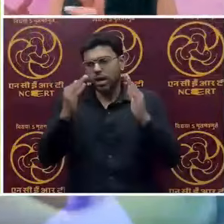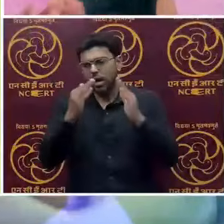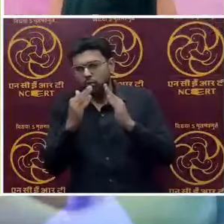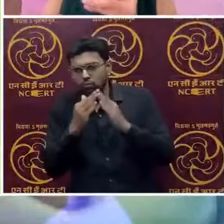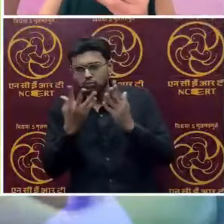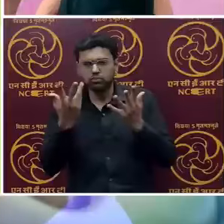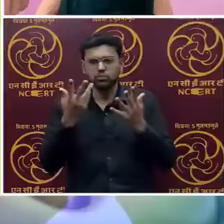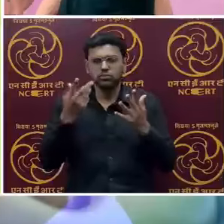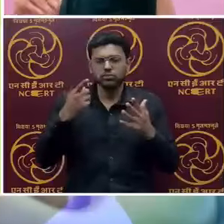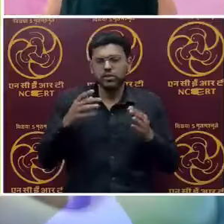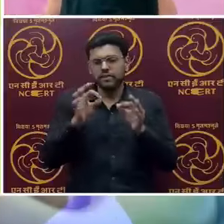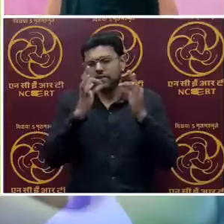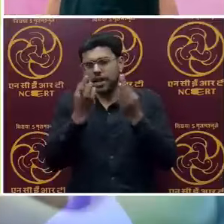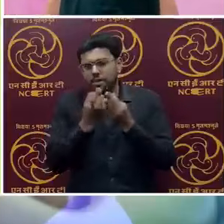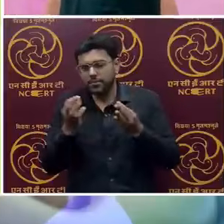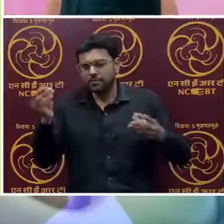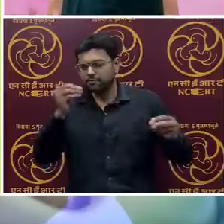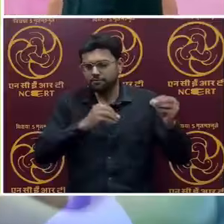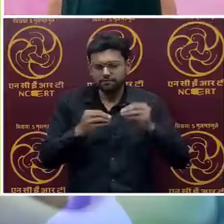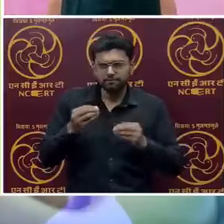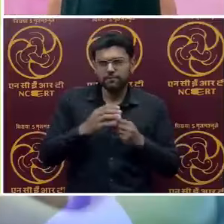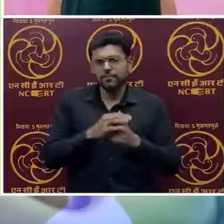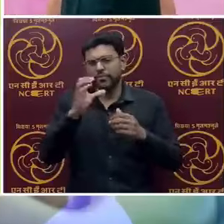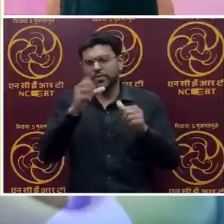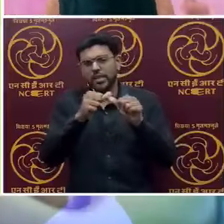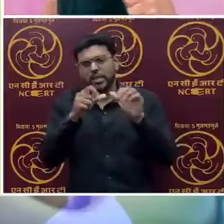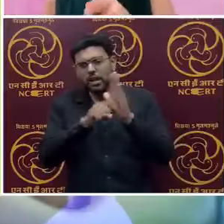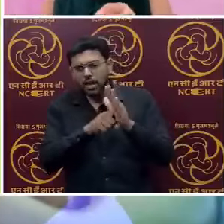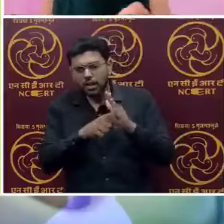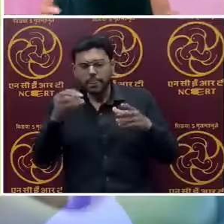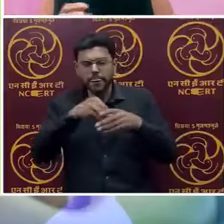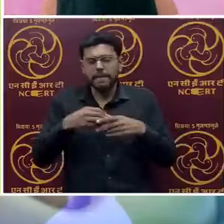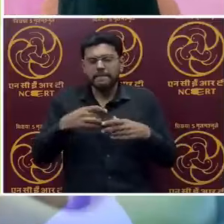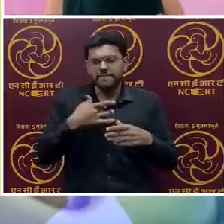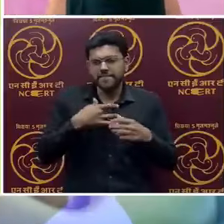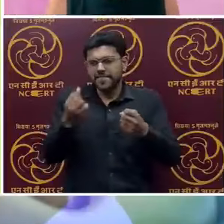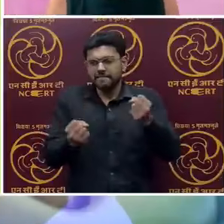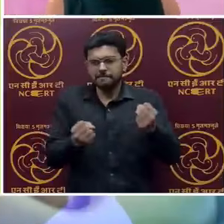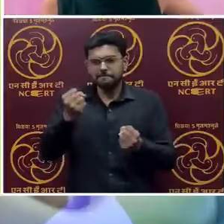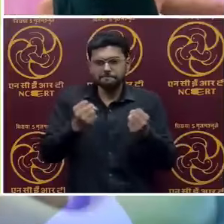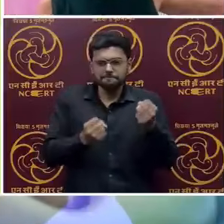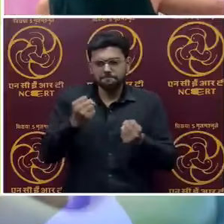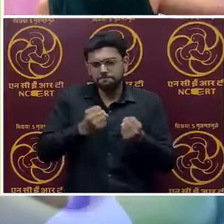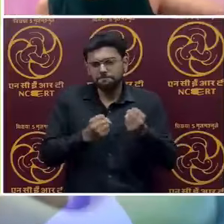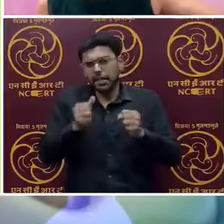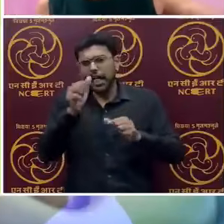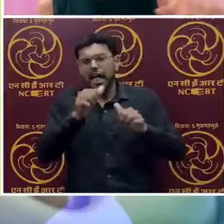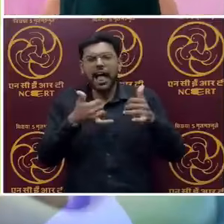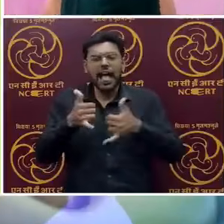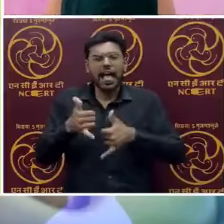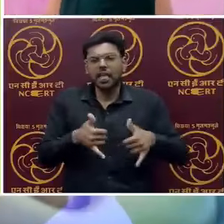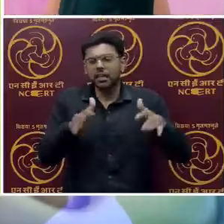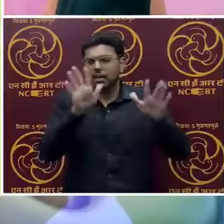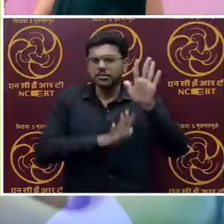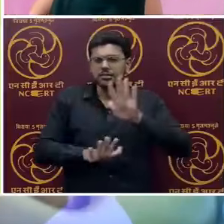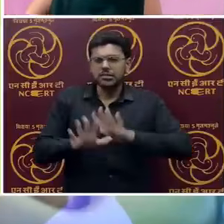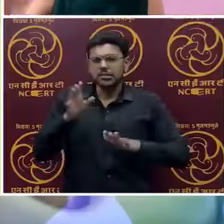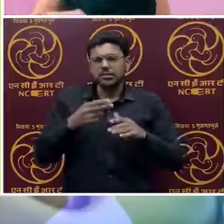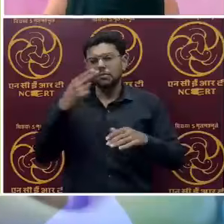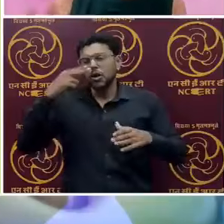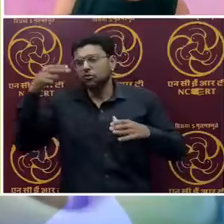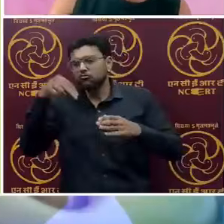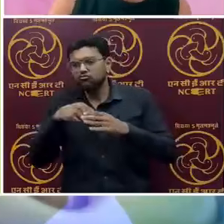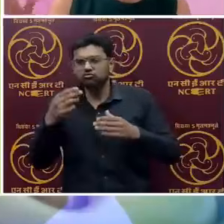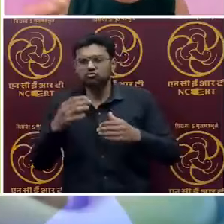will put families in it. गाड़ी रहेगा तो we'll pretend that हम वो गाड़ी को चलाकर petrol pump पे oil भर रहे